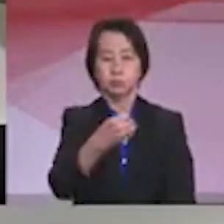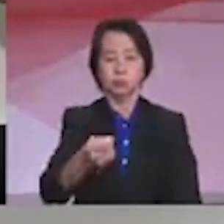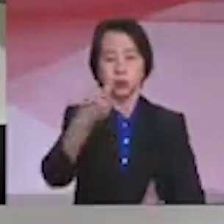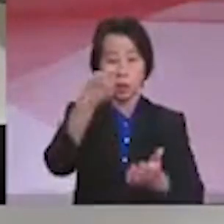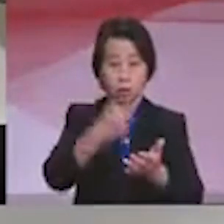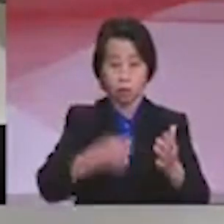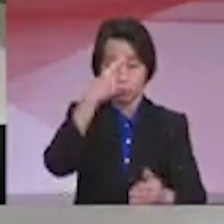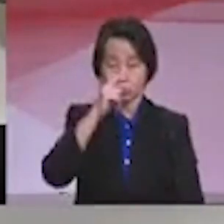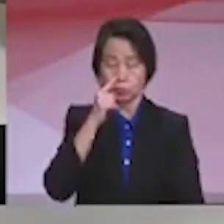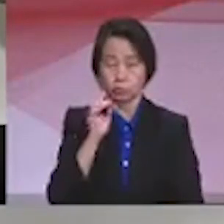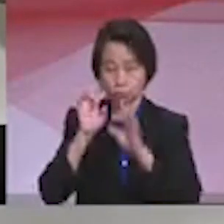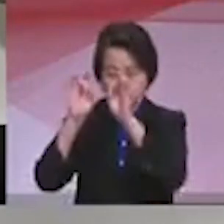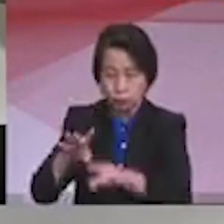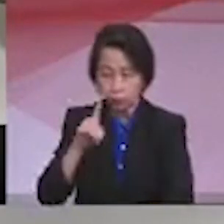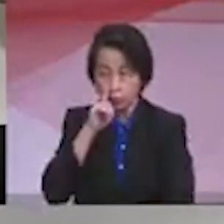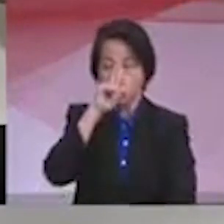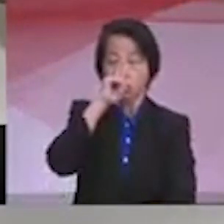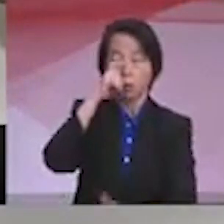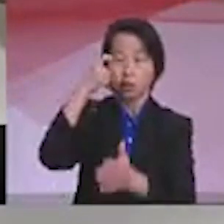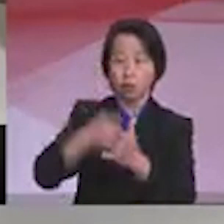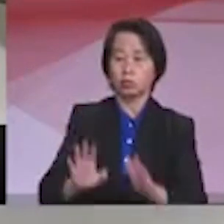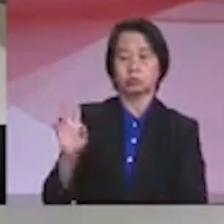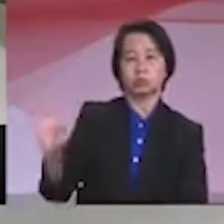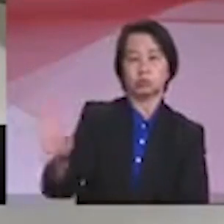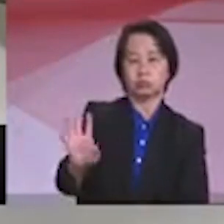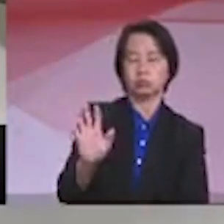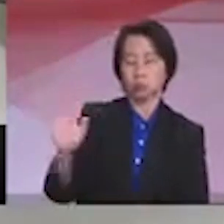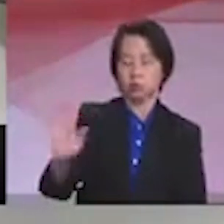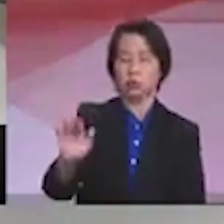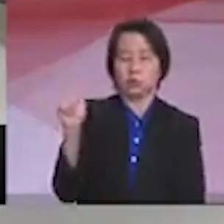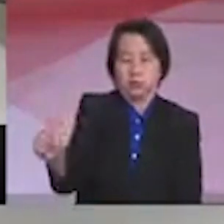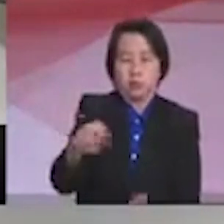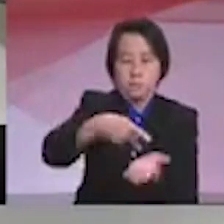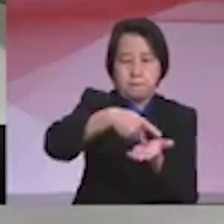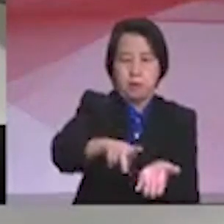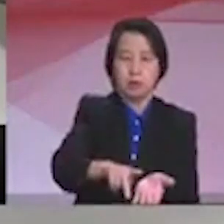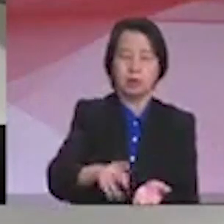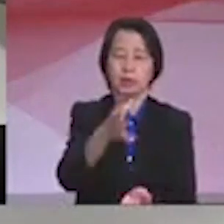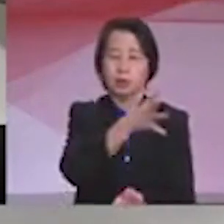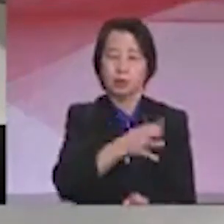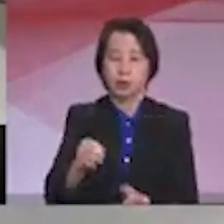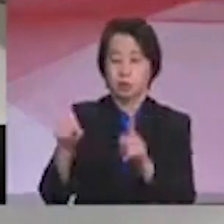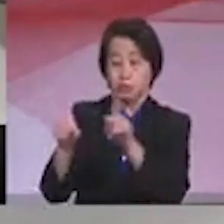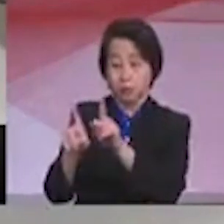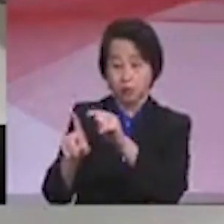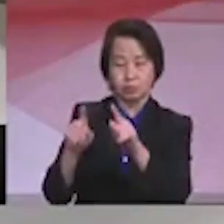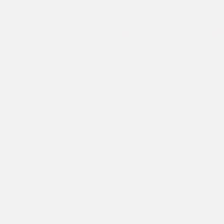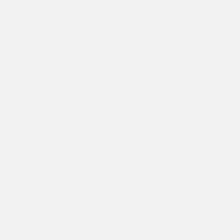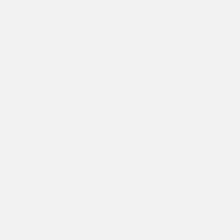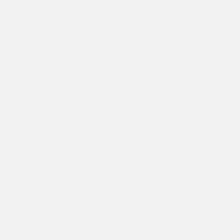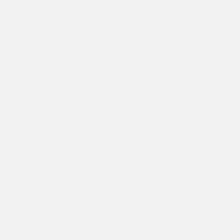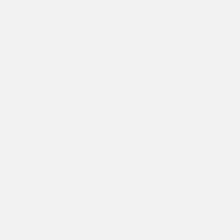kos untuk ujian saringan perlu ditanggung oleh pelajar berkenaan dan juga pengiring mereka.